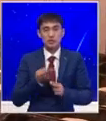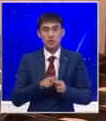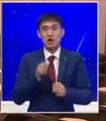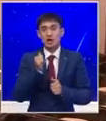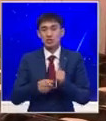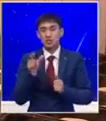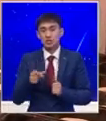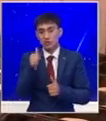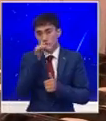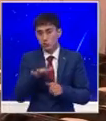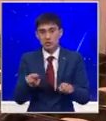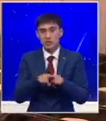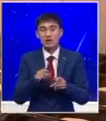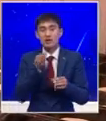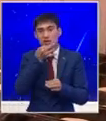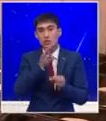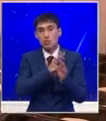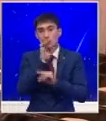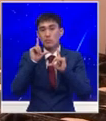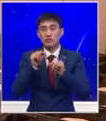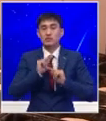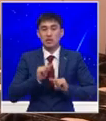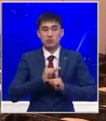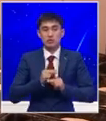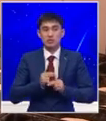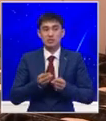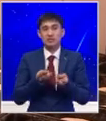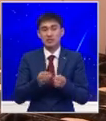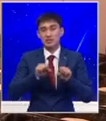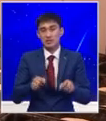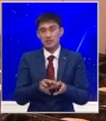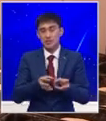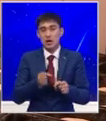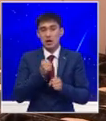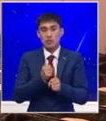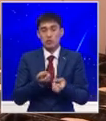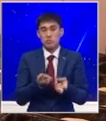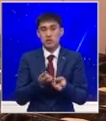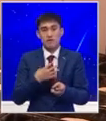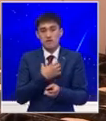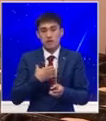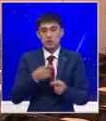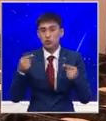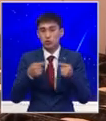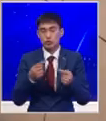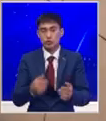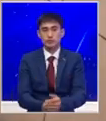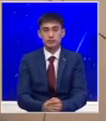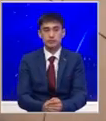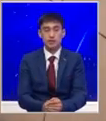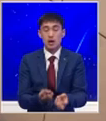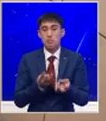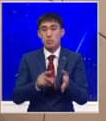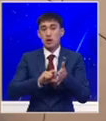каждый человек способен вставать рано утром и отправляться на работу и ставить тесто. Причем в работе пекаря очень важна точность.